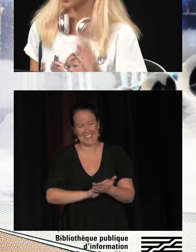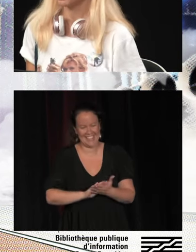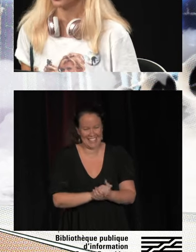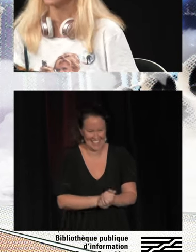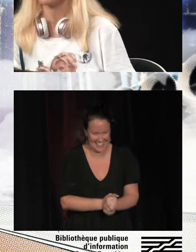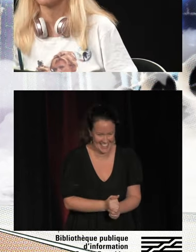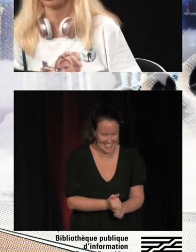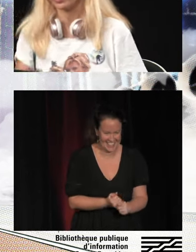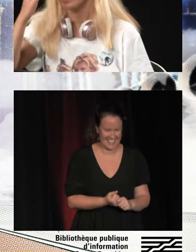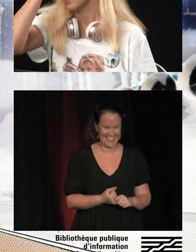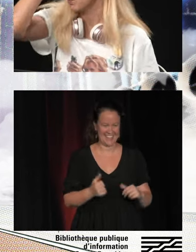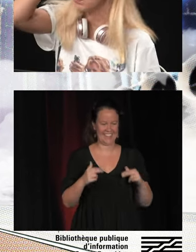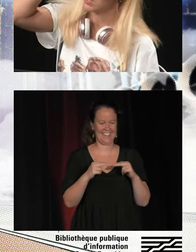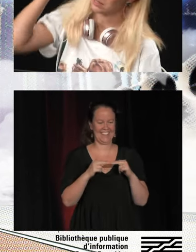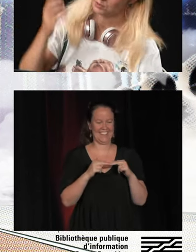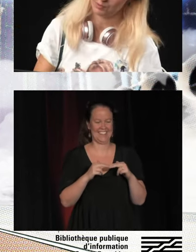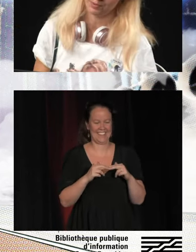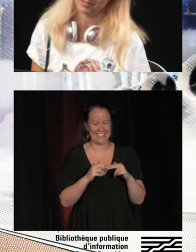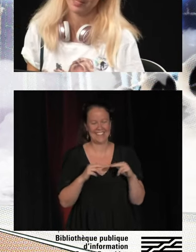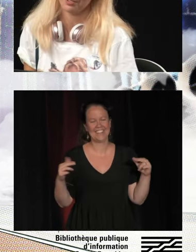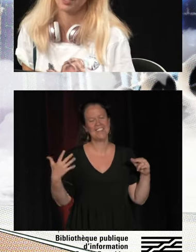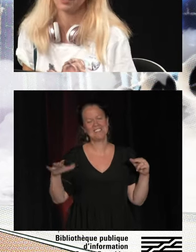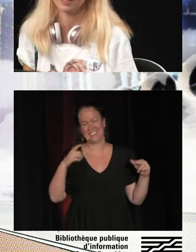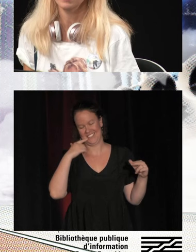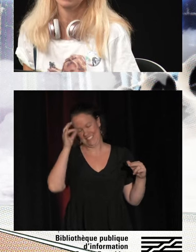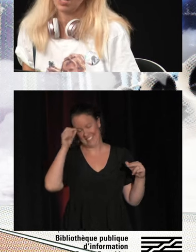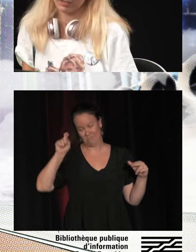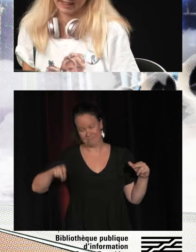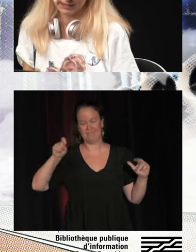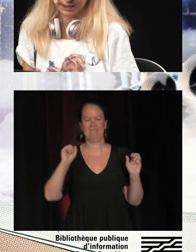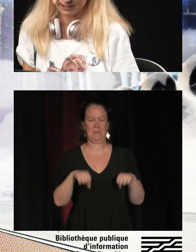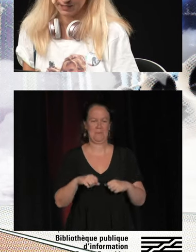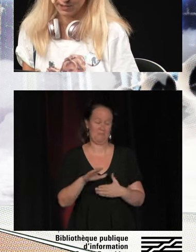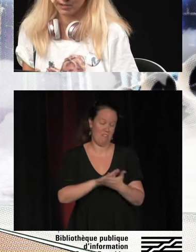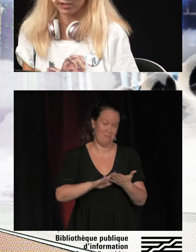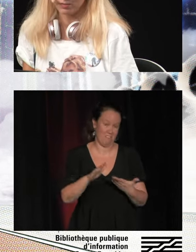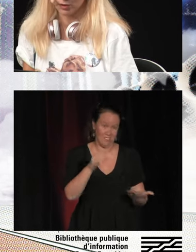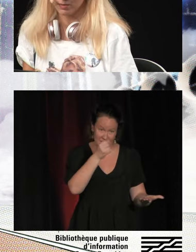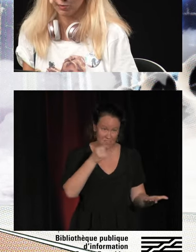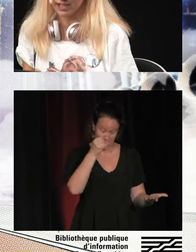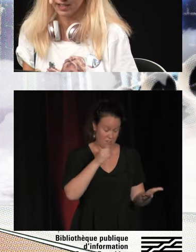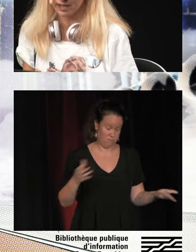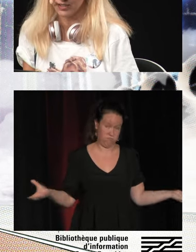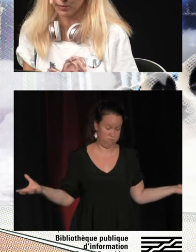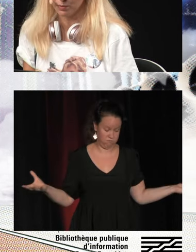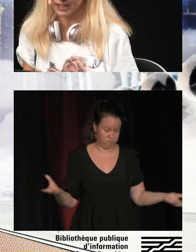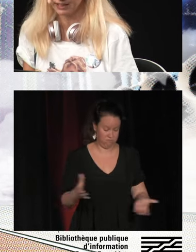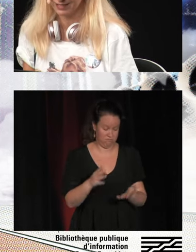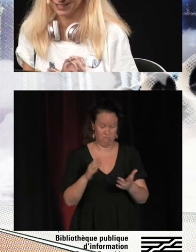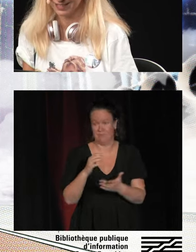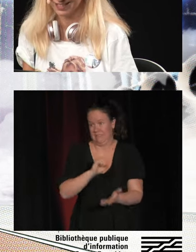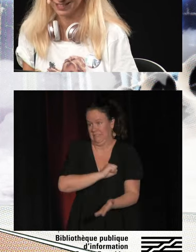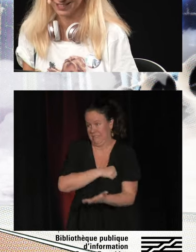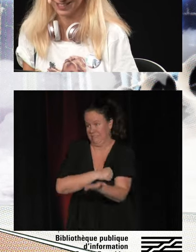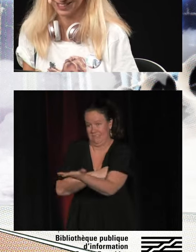Ce qui est bien, c'est que comme j'ai fini le niveau, on peut faire du start select. J'en peux plus, là, j'en peux plus. Je suis désolée. Hein. En vrai, voilà, je vais faire le moment où j'attire la pitié du public.